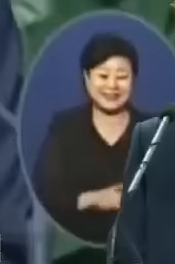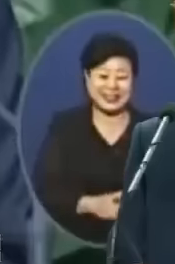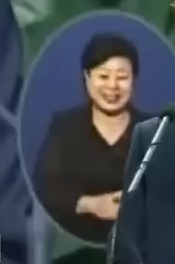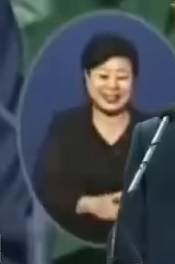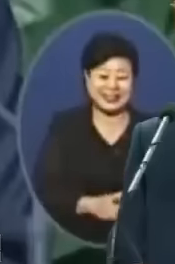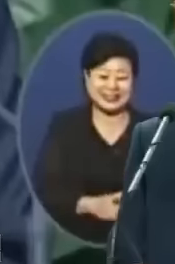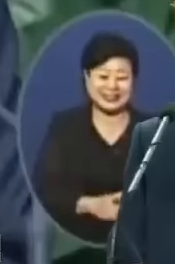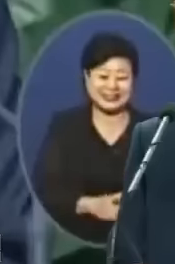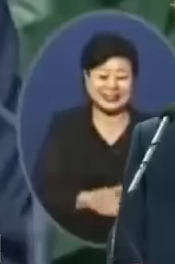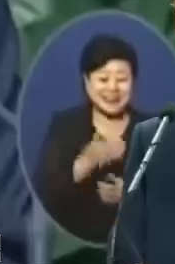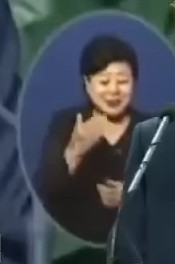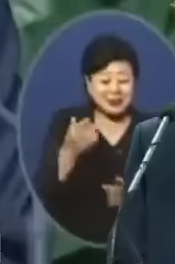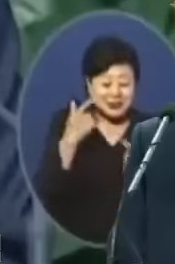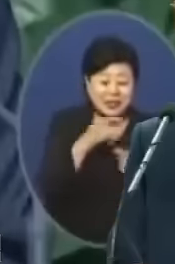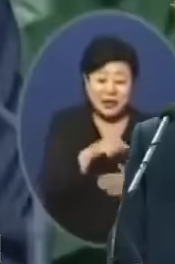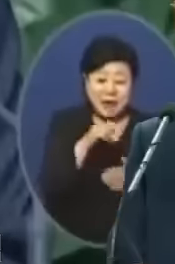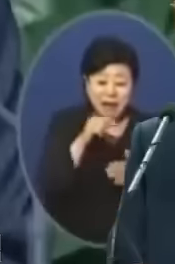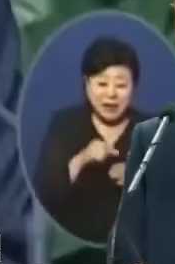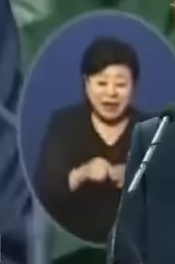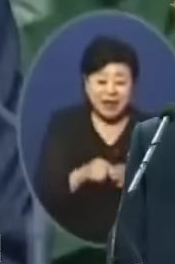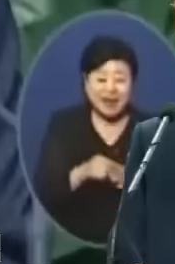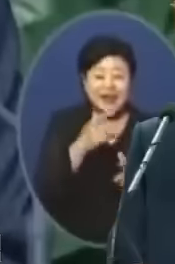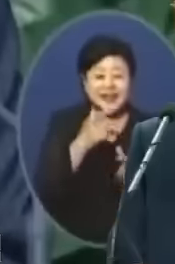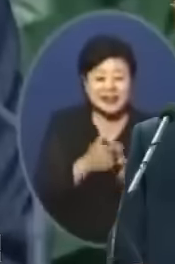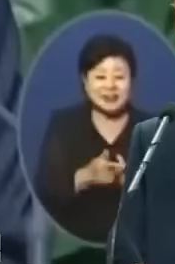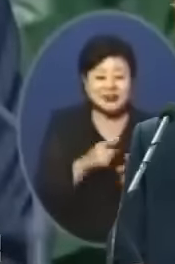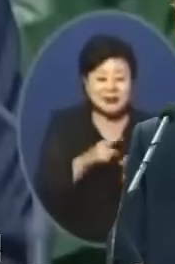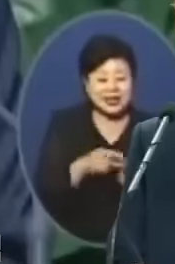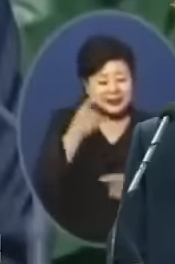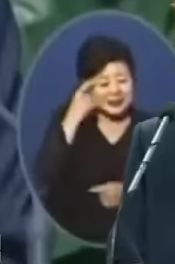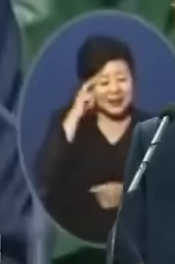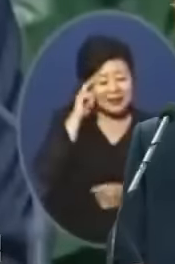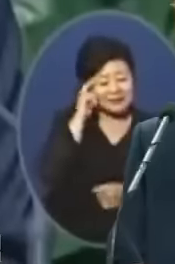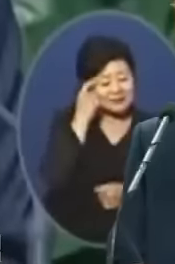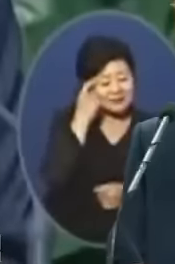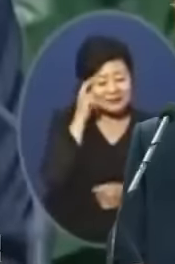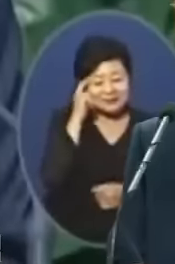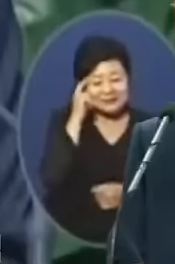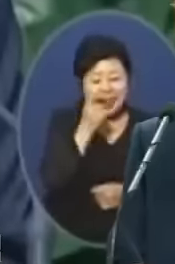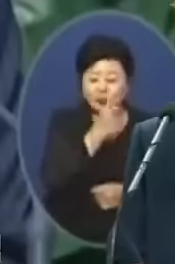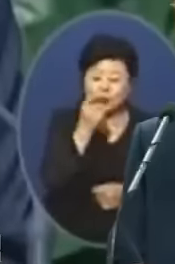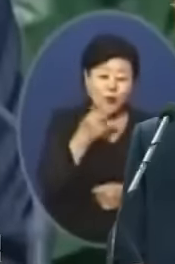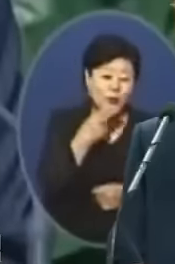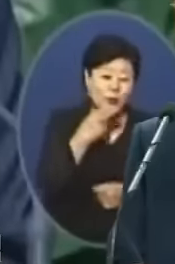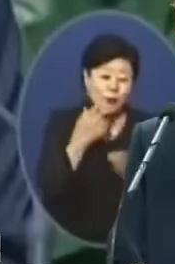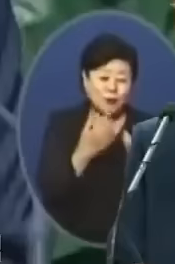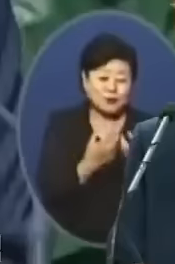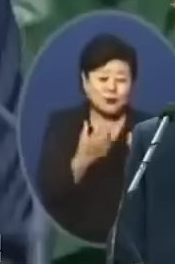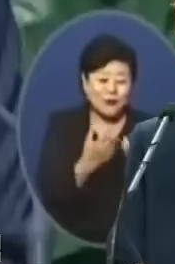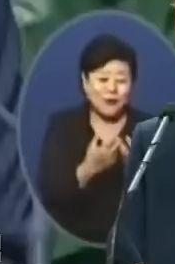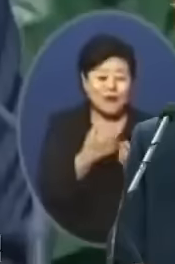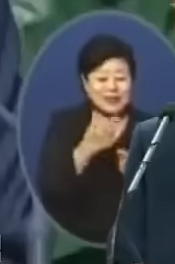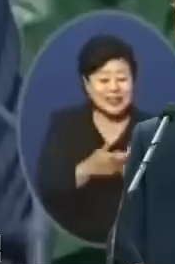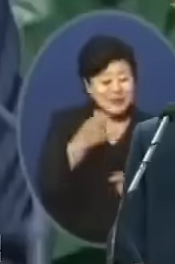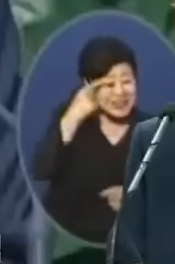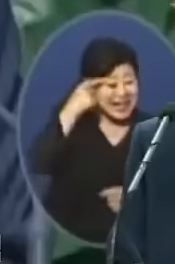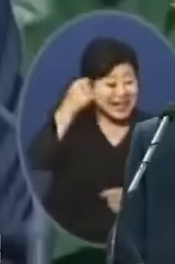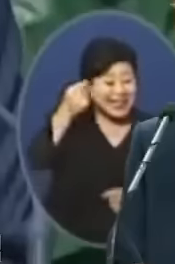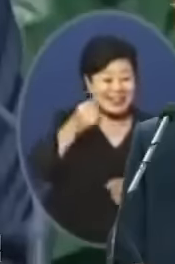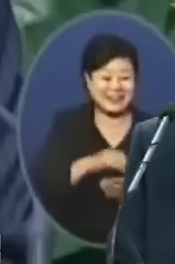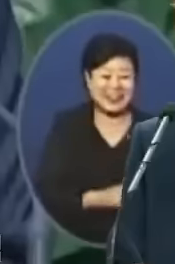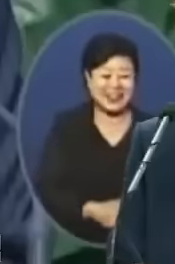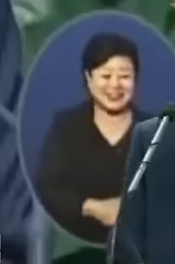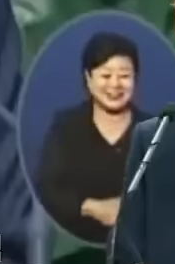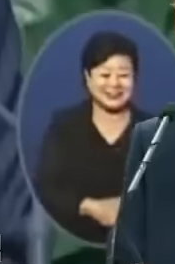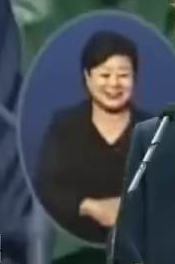것입니다. 여러분 언제나 마음속에 예수님에 대한 생각을 할 때는 모자람이 없이 풍성하게 주시는 예수님이라고 생각을